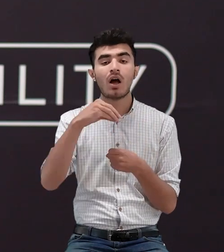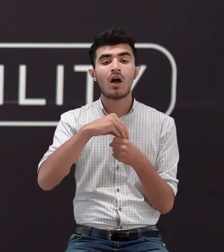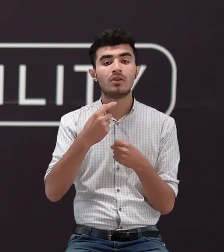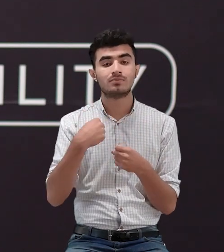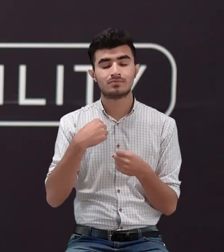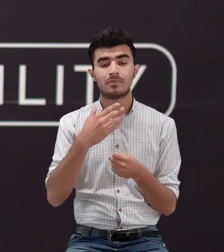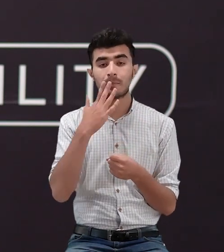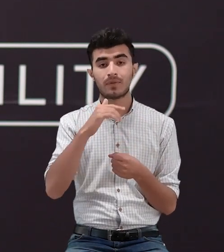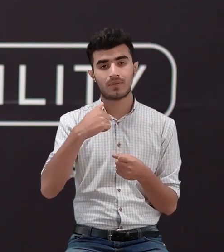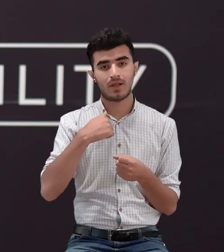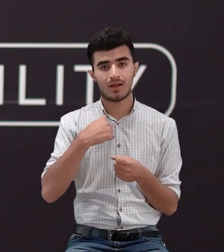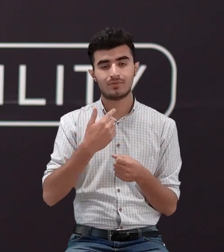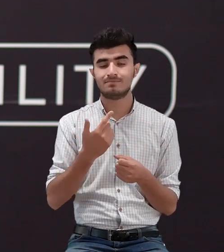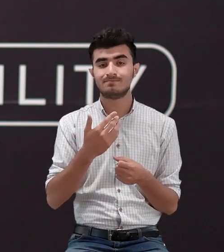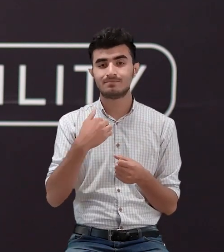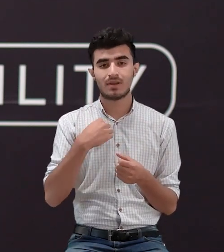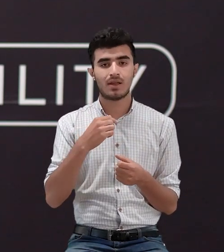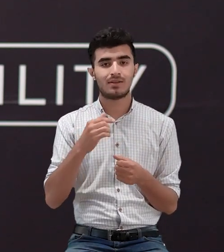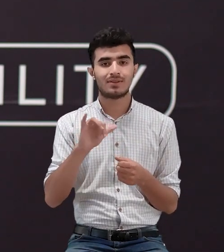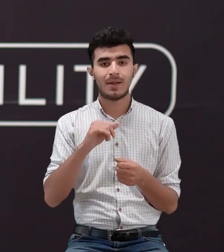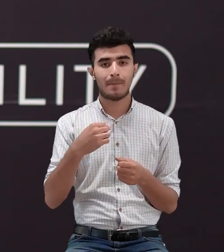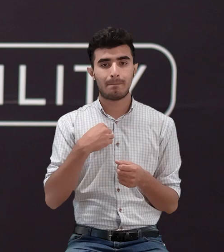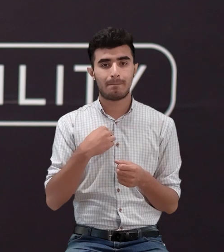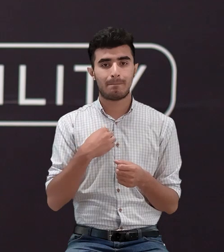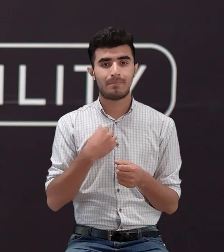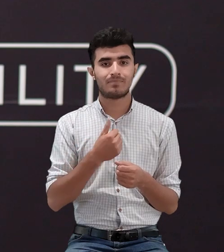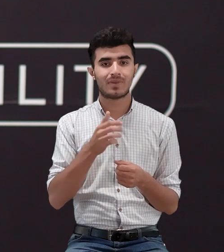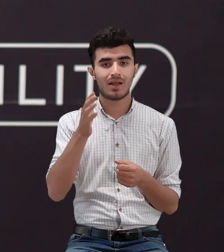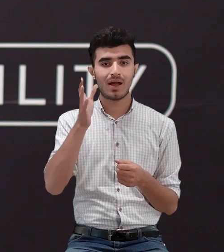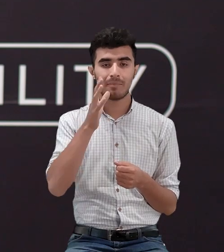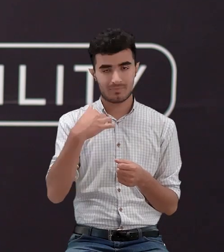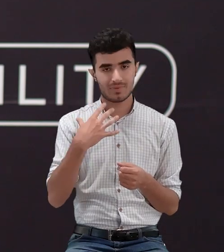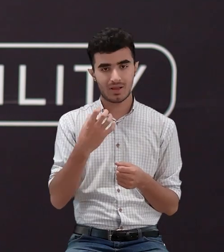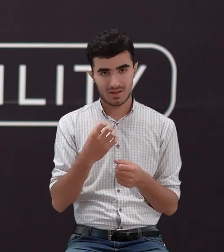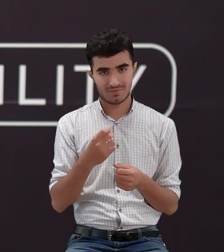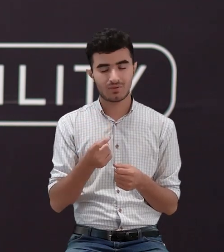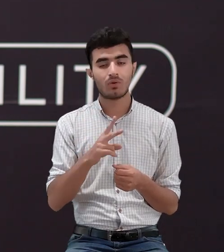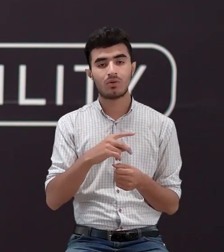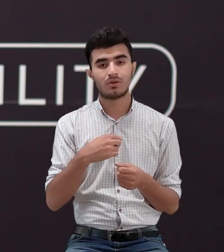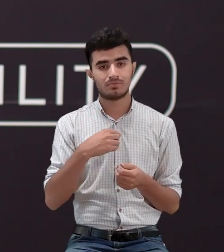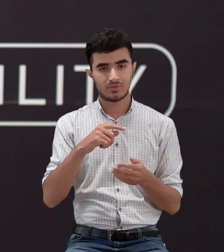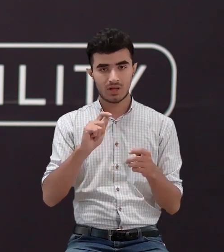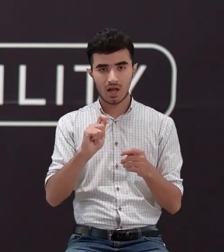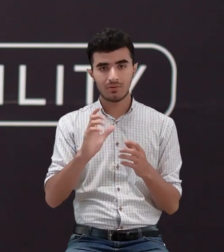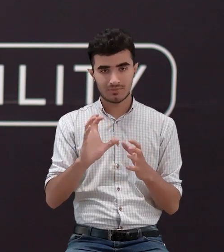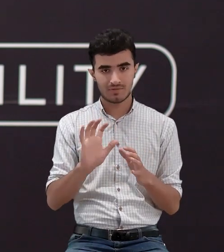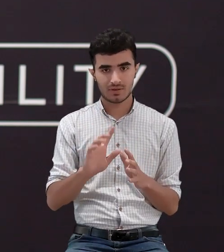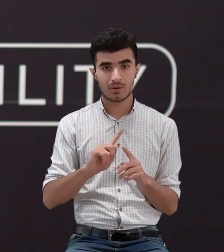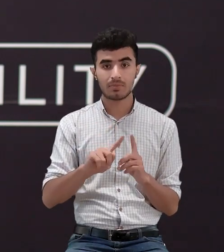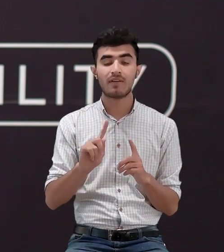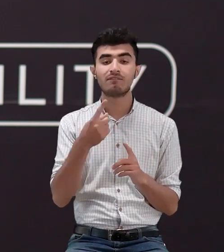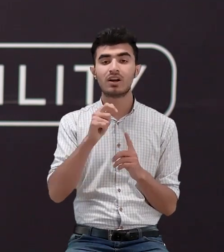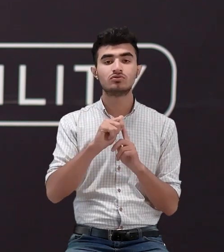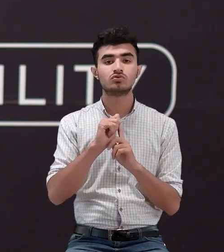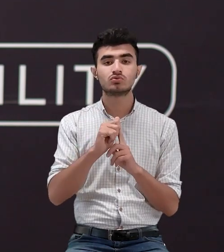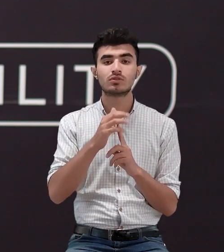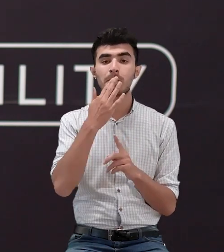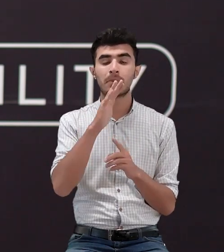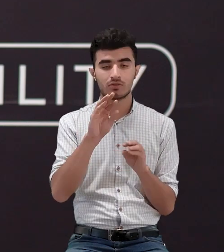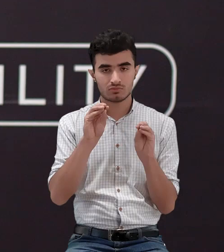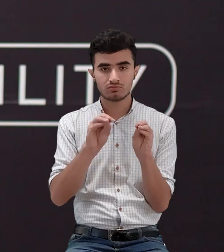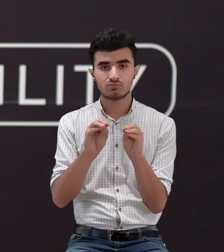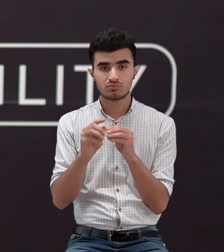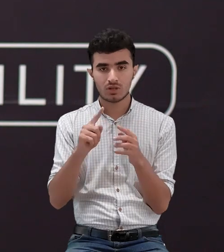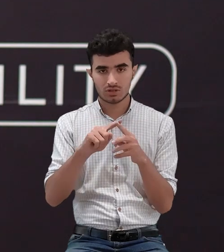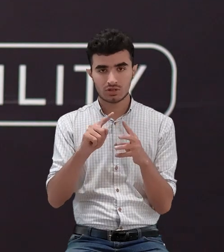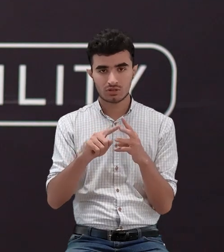मैं एक माँ भी हूँ और इस प्रोफेशन में भी हूँ, सबसे पहली चीज़ यही होती है ये डिसाइड करना कि आपने कौन कौन सी थेरेपीज़ अपने बच्चे के साथ करनी है और